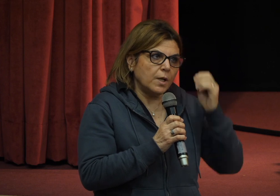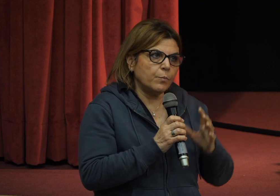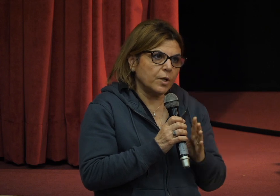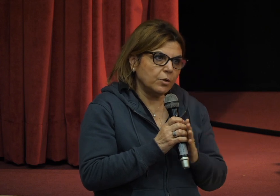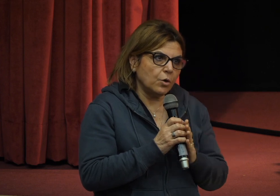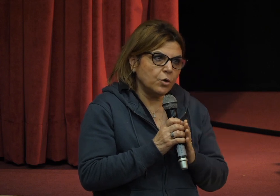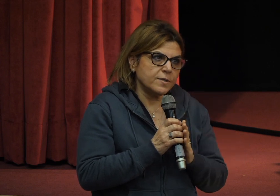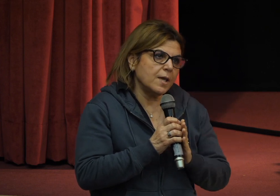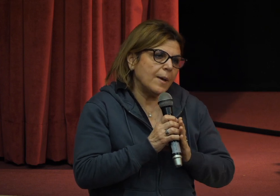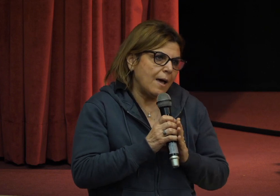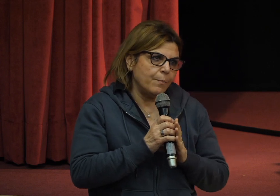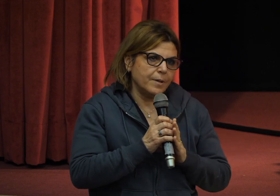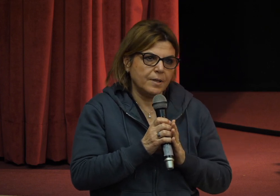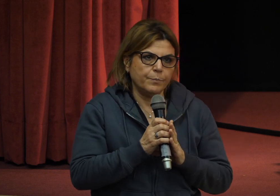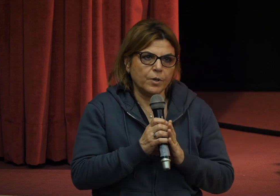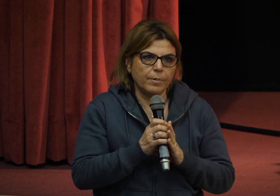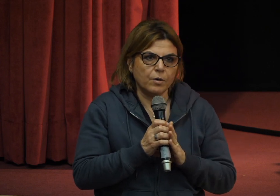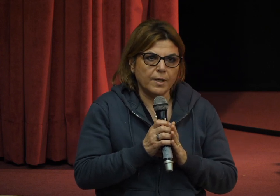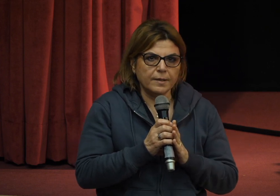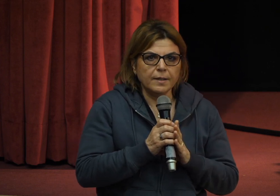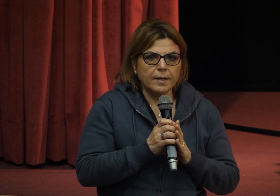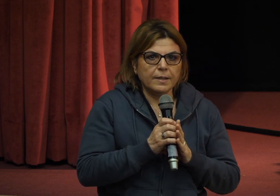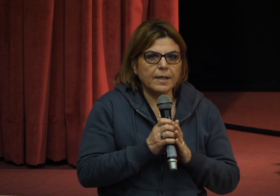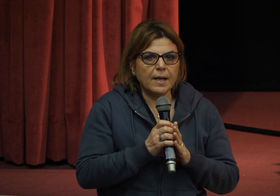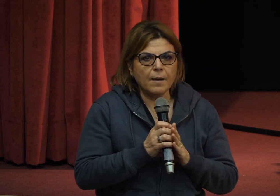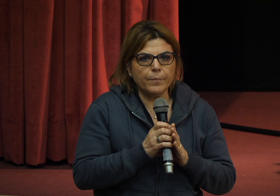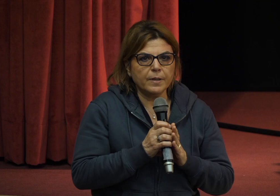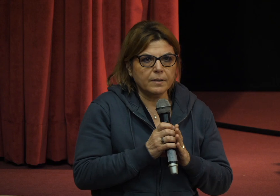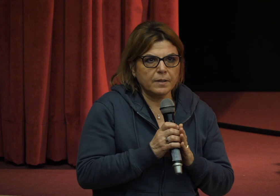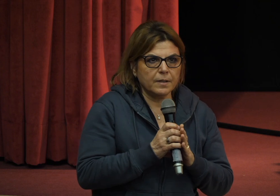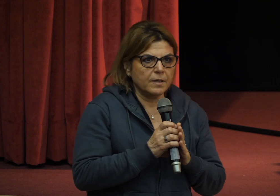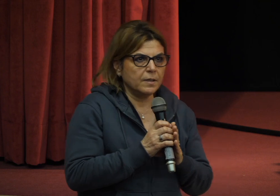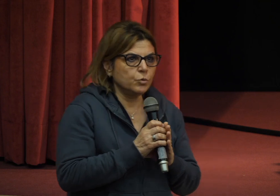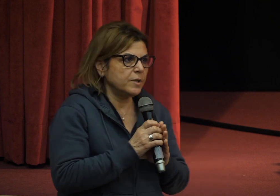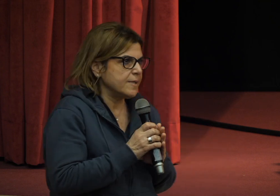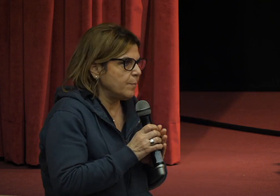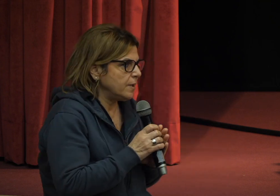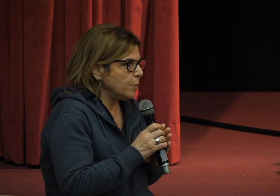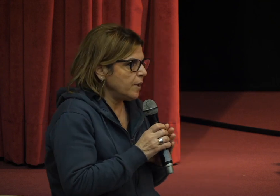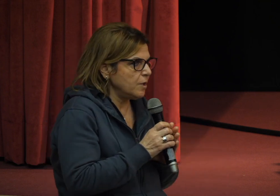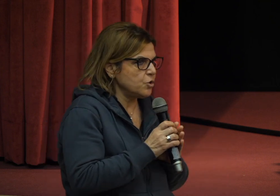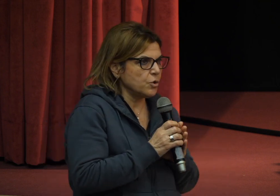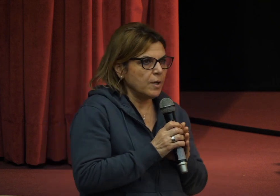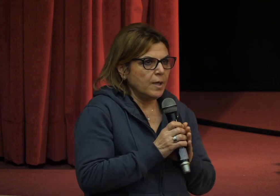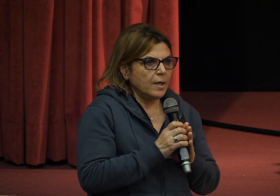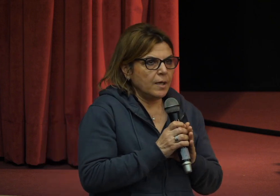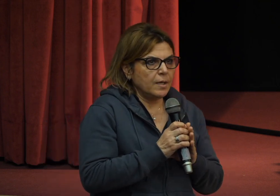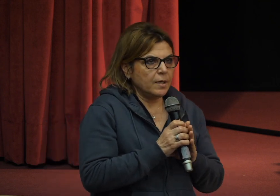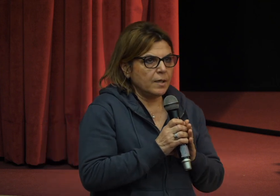proprio un laboratorio si chiama Lab In poche parole nel Lab tutti i sabati